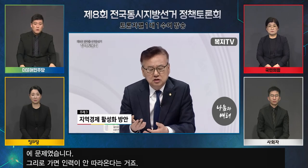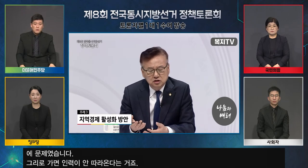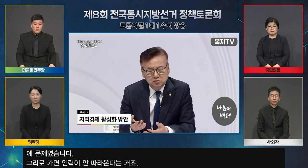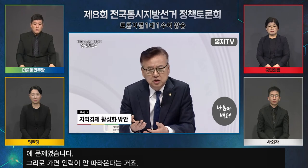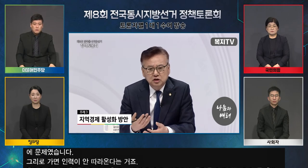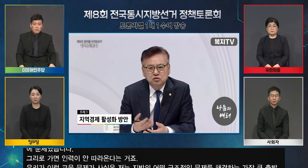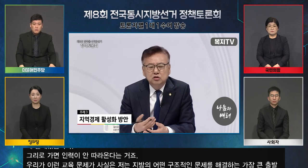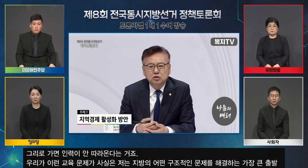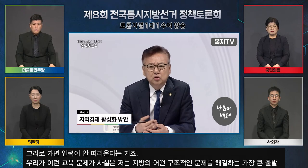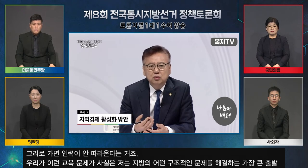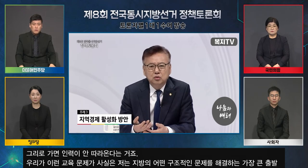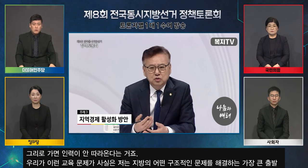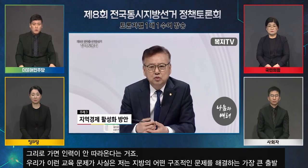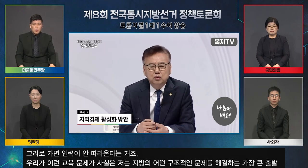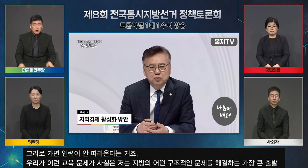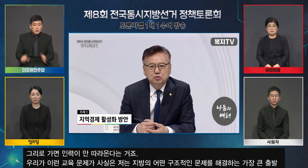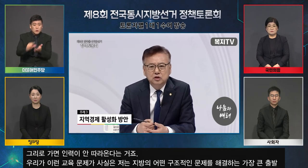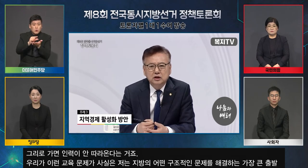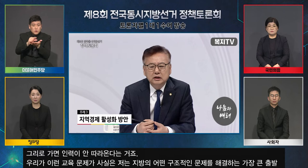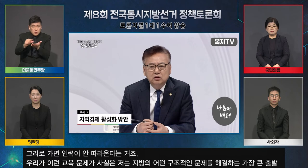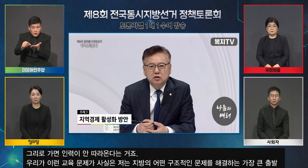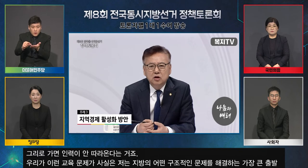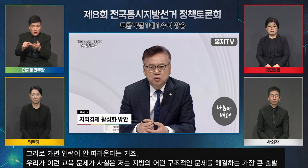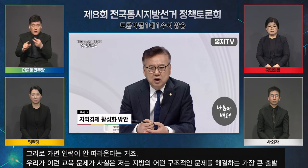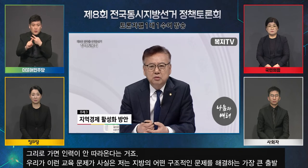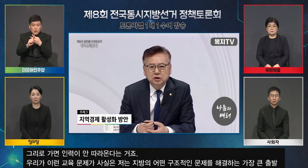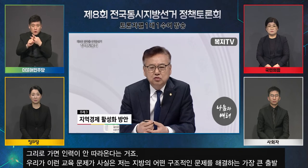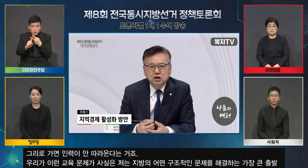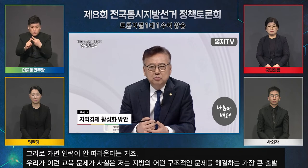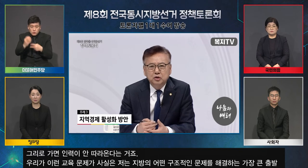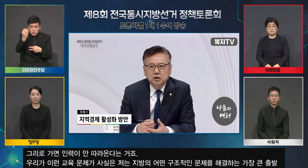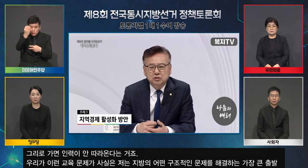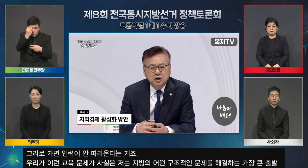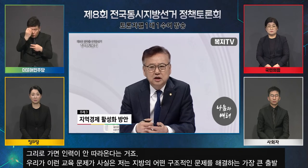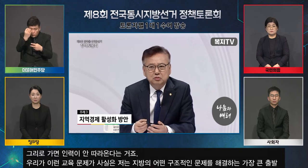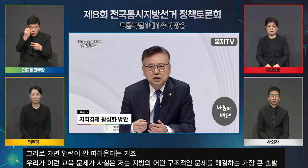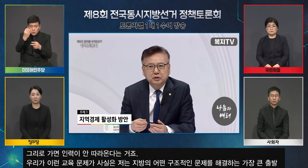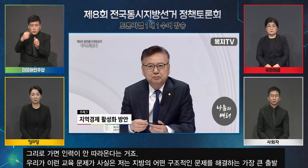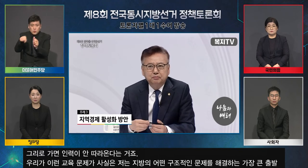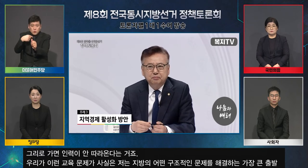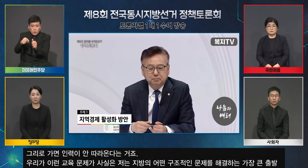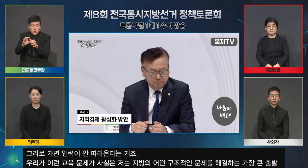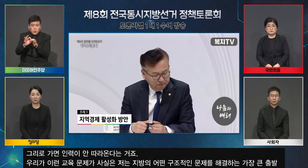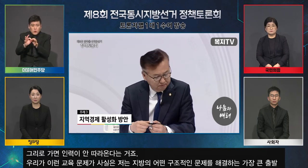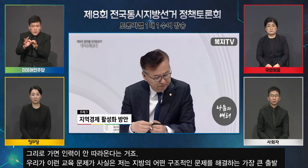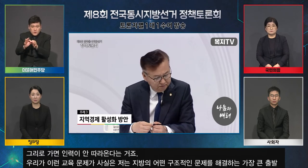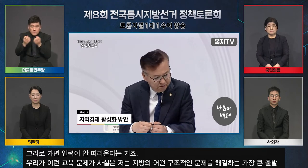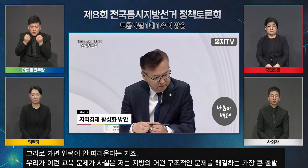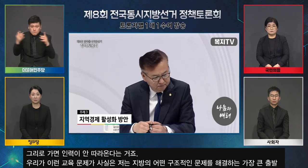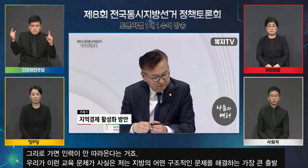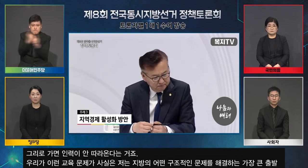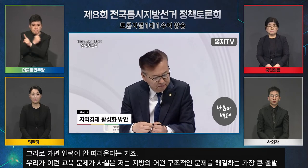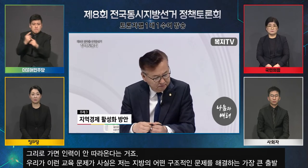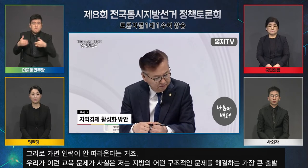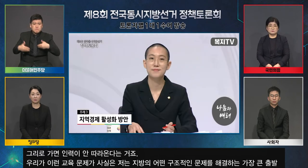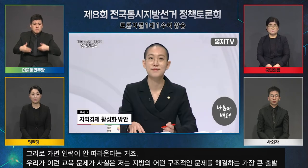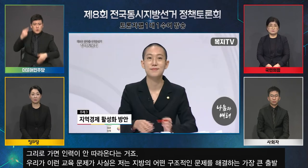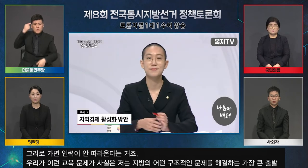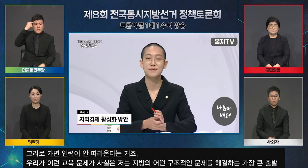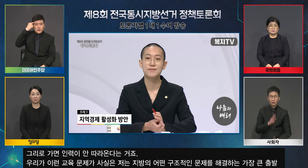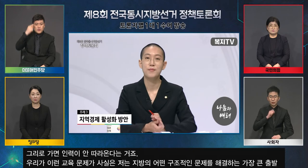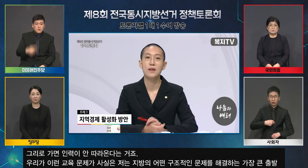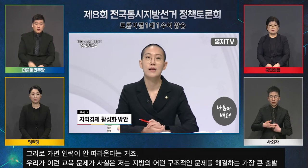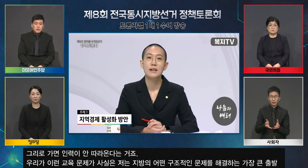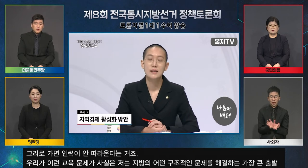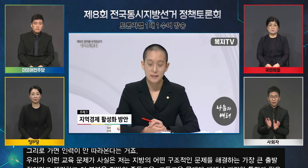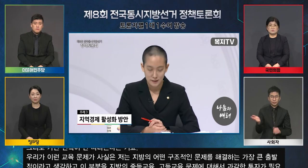지방의 중등교육 고등교육 문제에 대해서 과감한 투자가 필요하다고 생각합니다. 장혜영 정치의회장